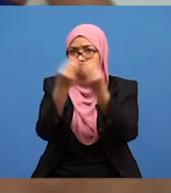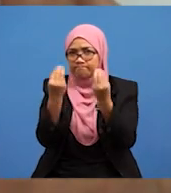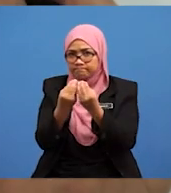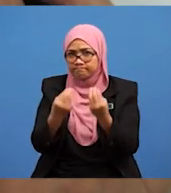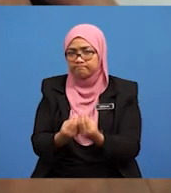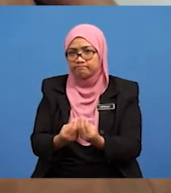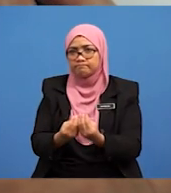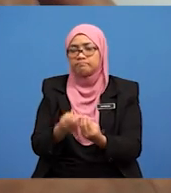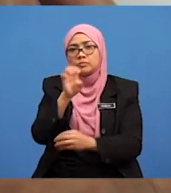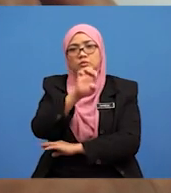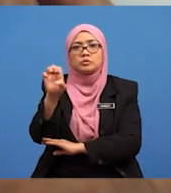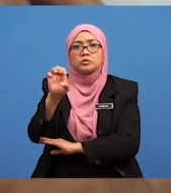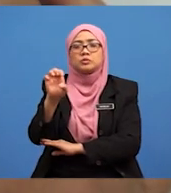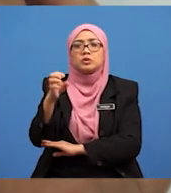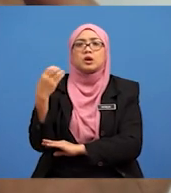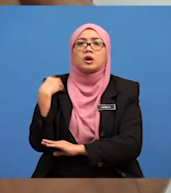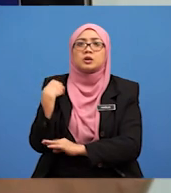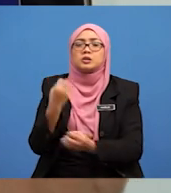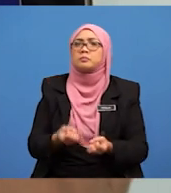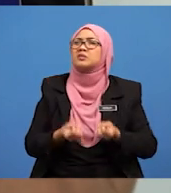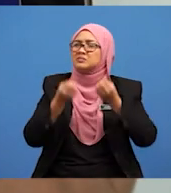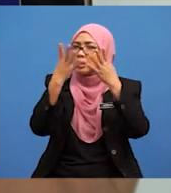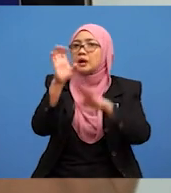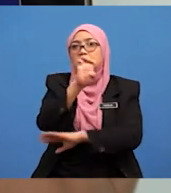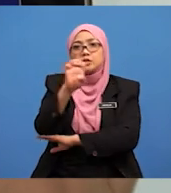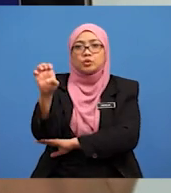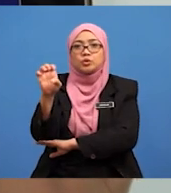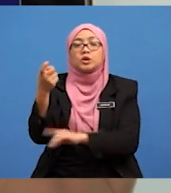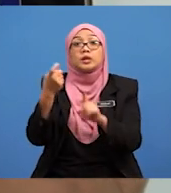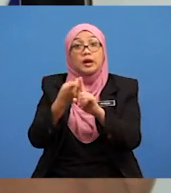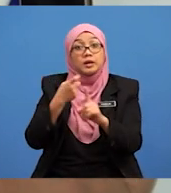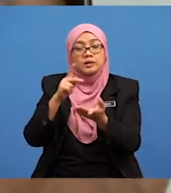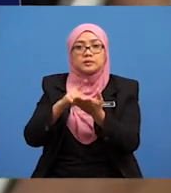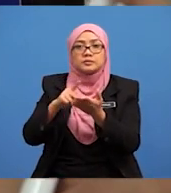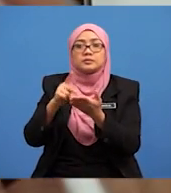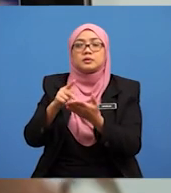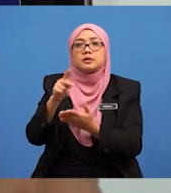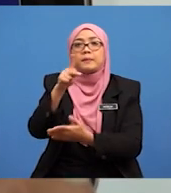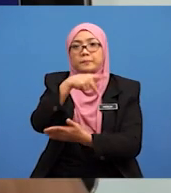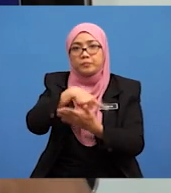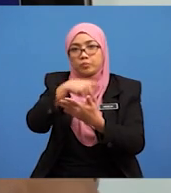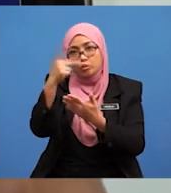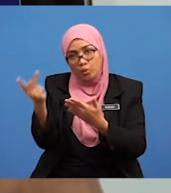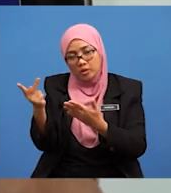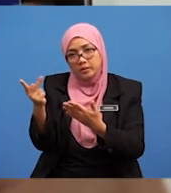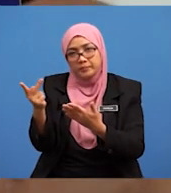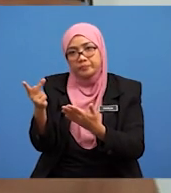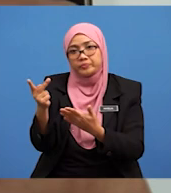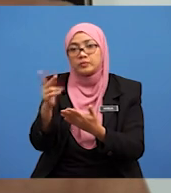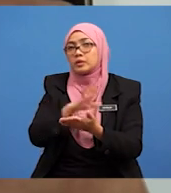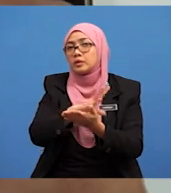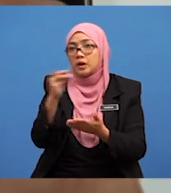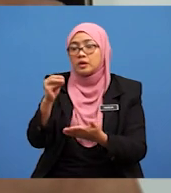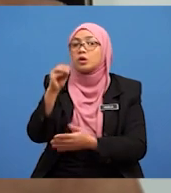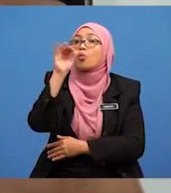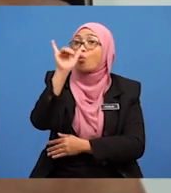bermakna Y mempunyai bilangan elektron yang lebih banyak daripada bilangan proton. Oleh sebab itu, Y